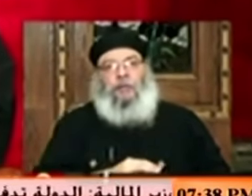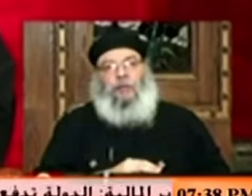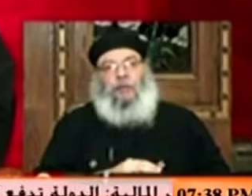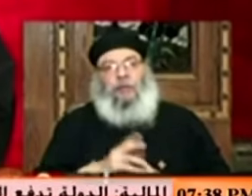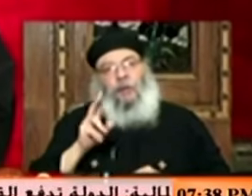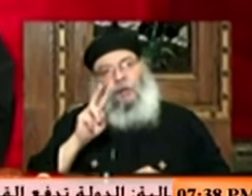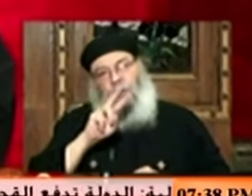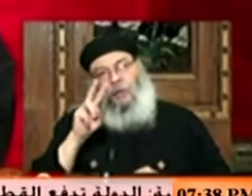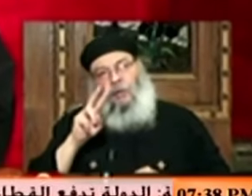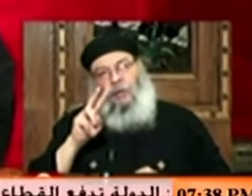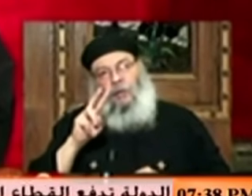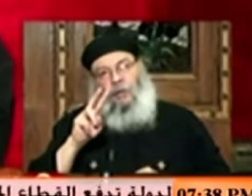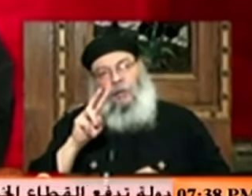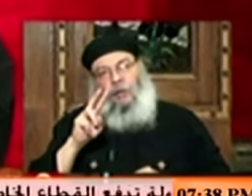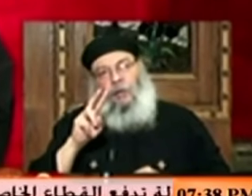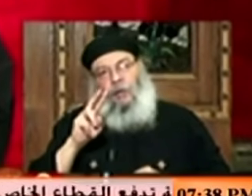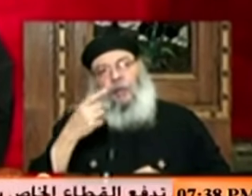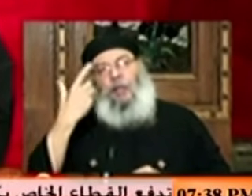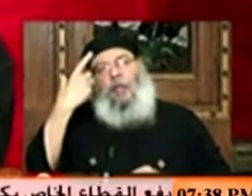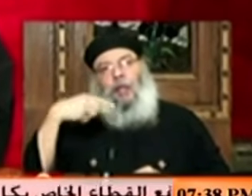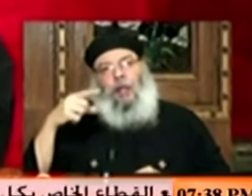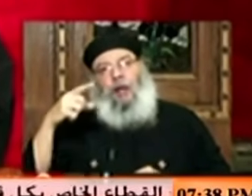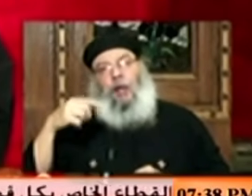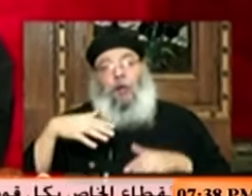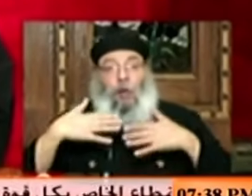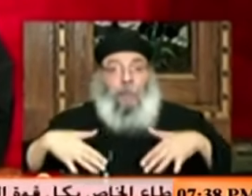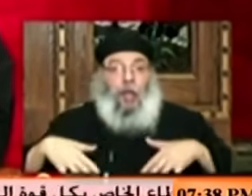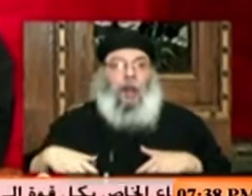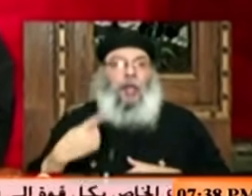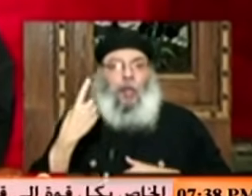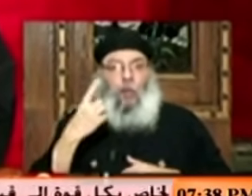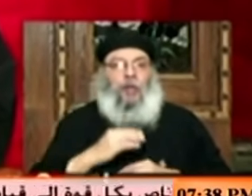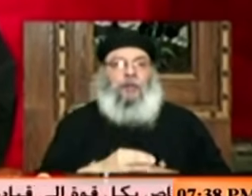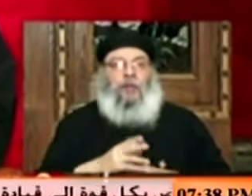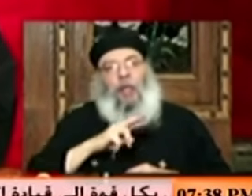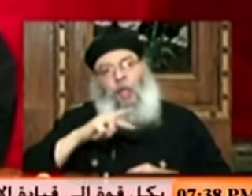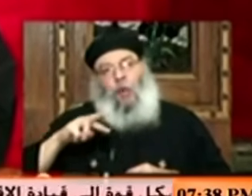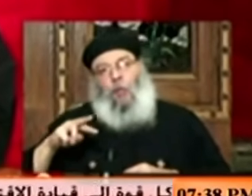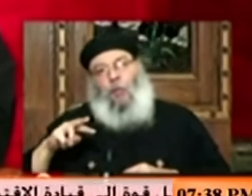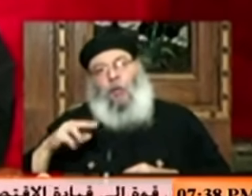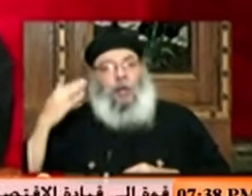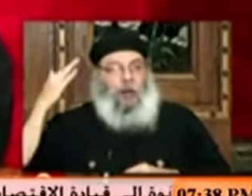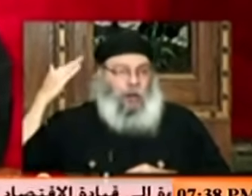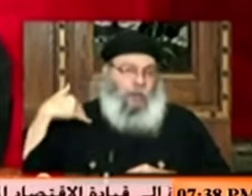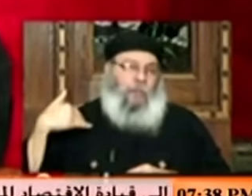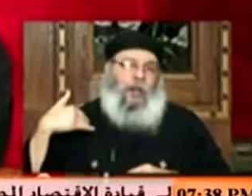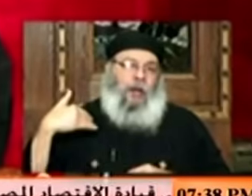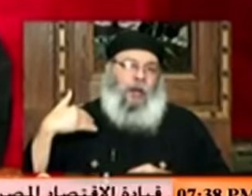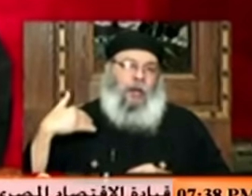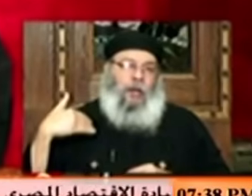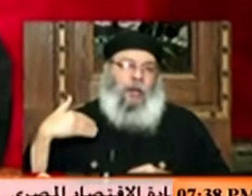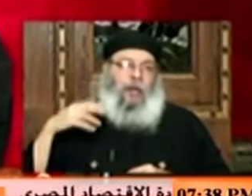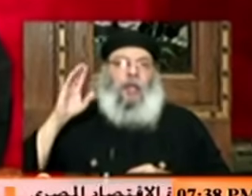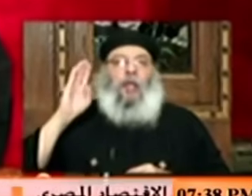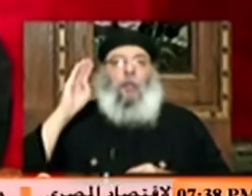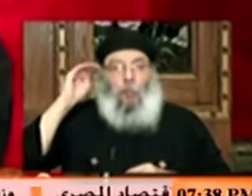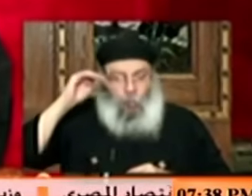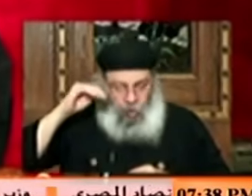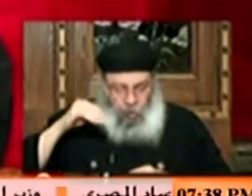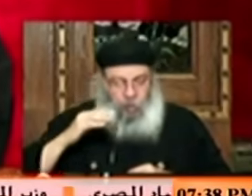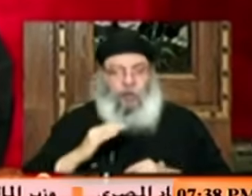سواء معجزه الرجل الوحيد المخلع او سواء معجزه المراه